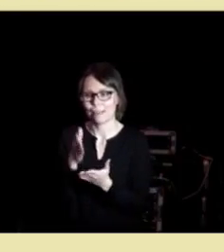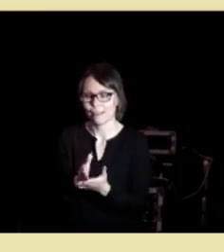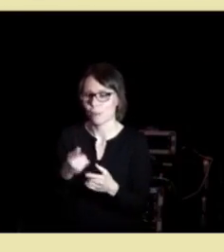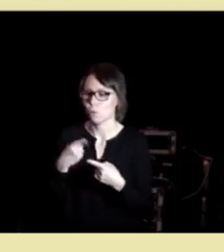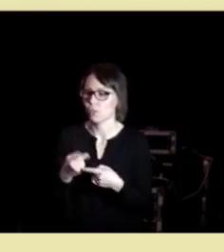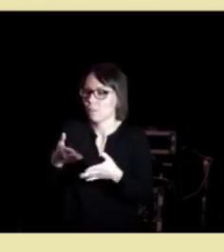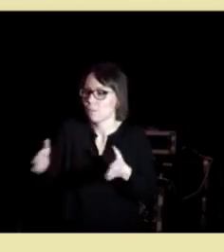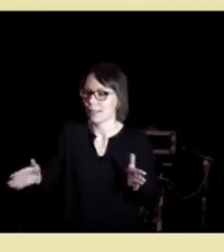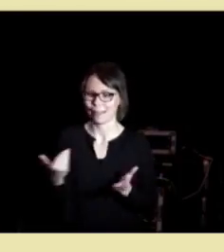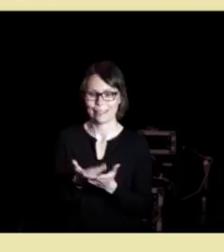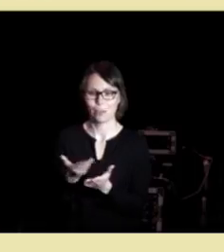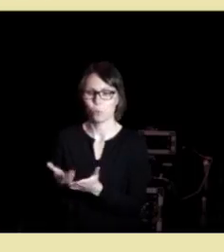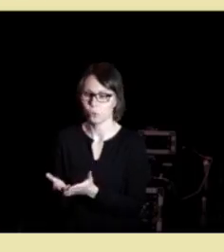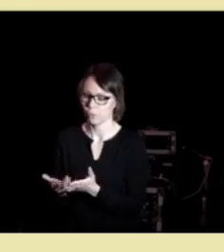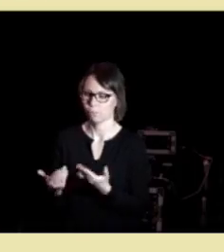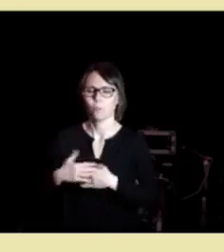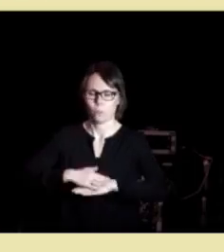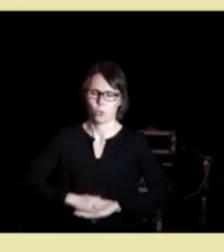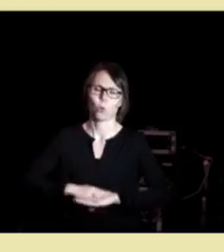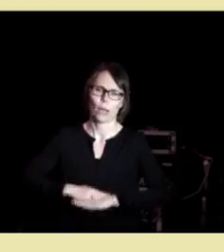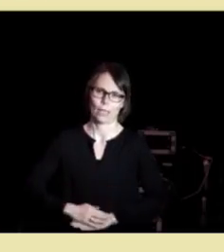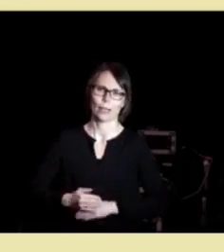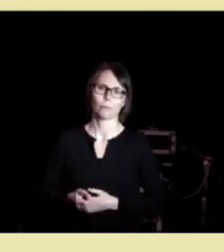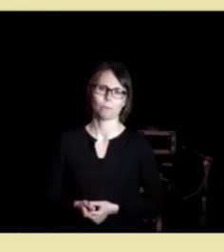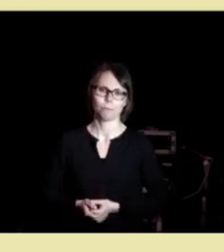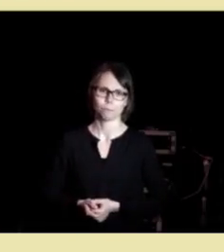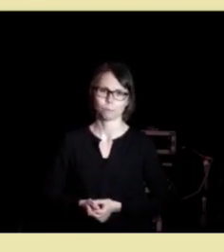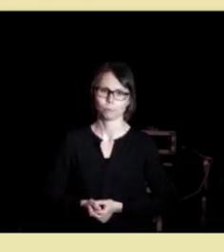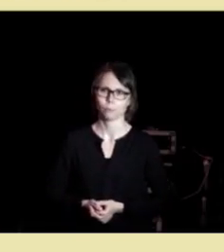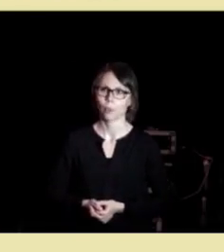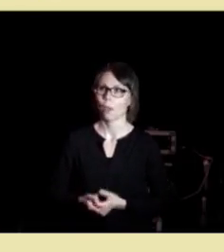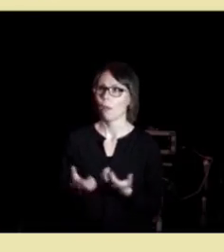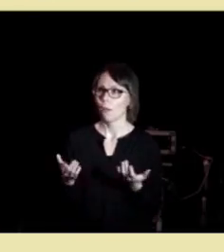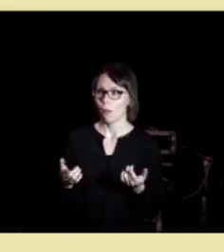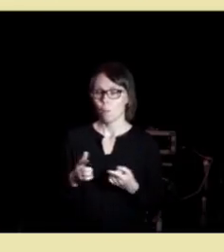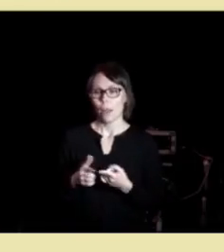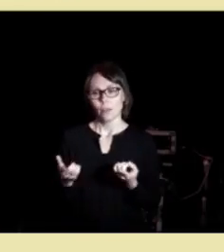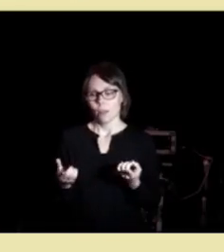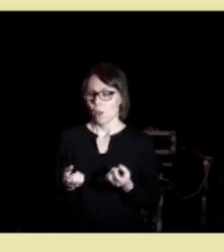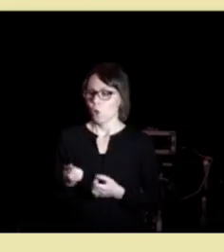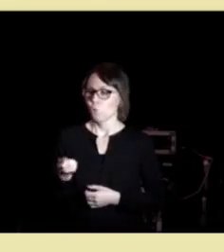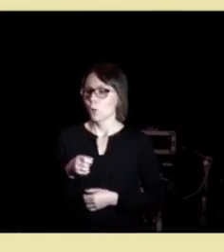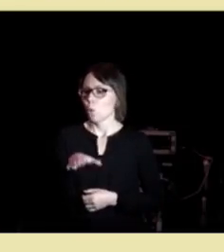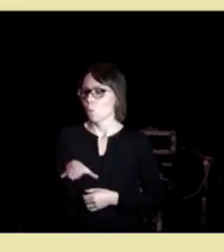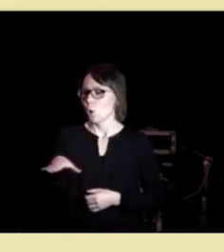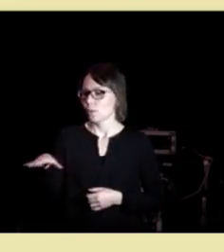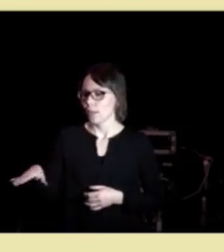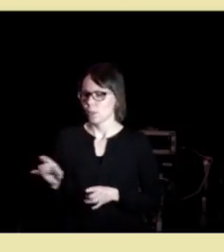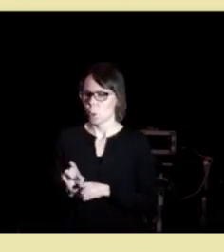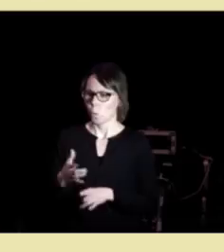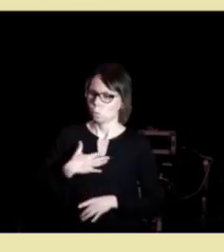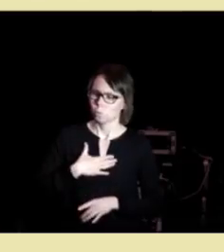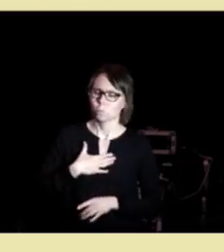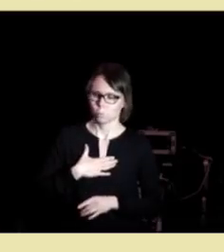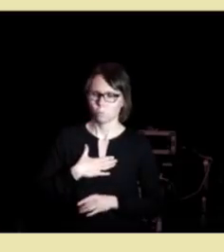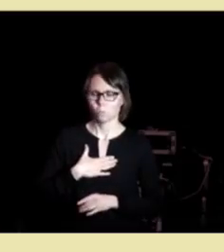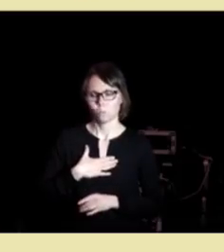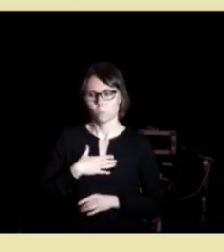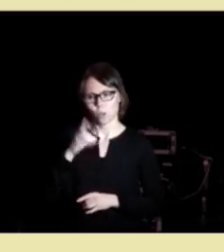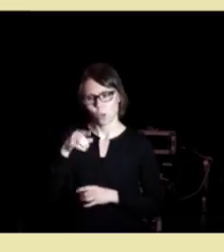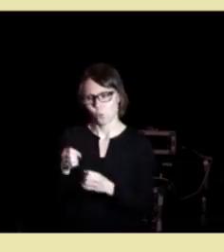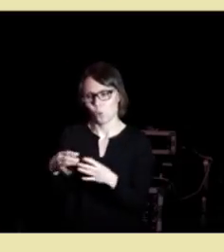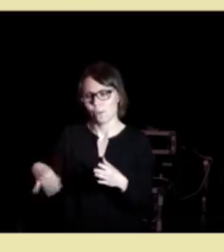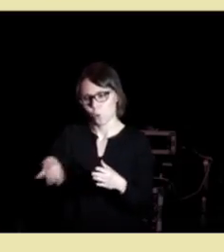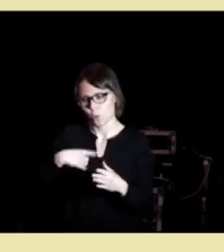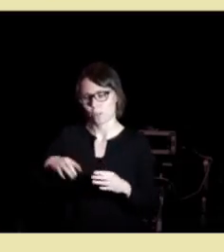tilbud er helt grunnleggende. Men så er det en god del områder som vi gjerne kunne utviklet